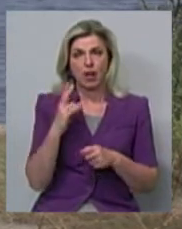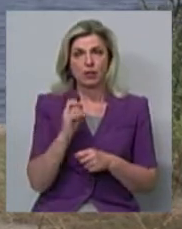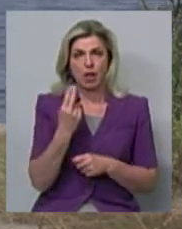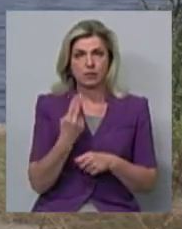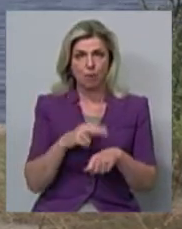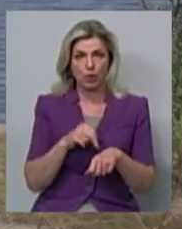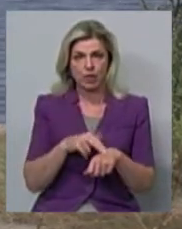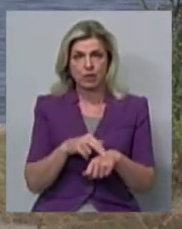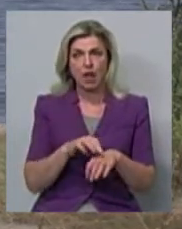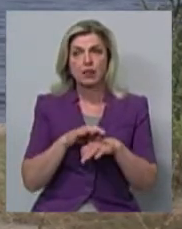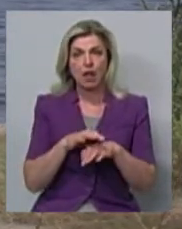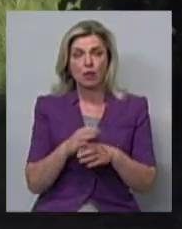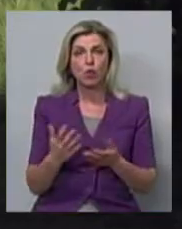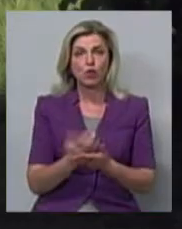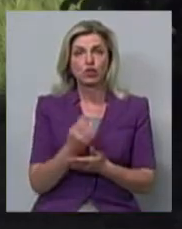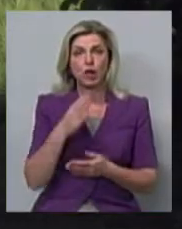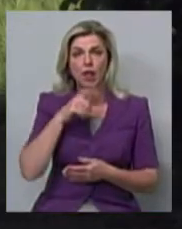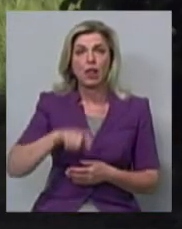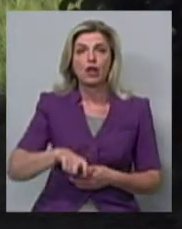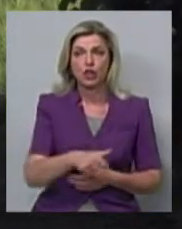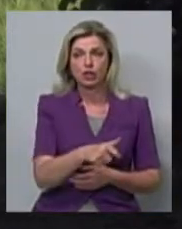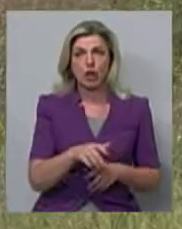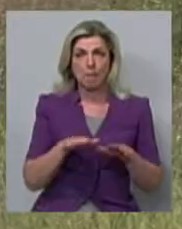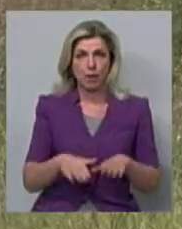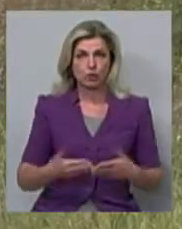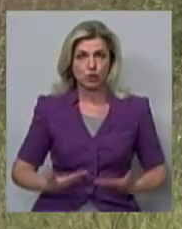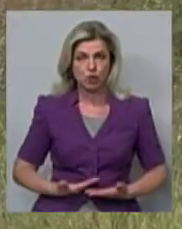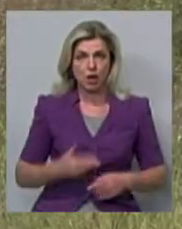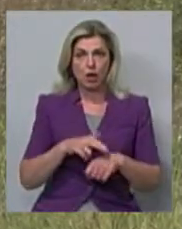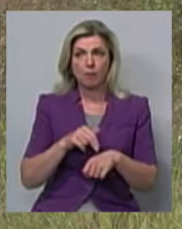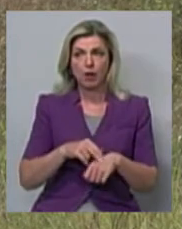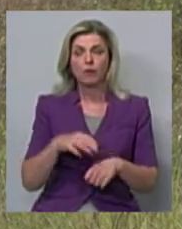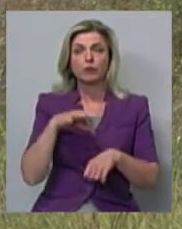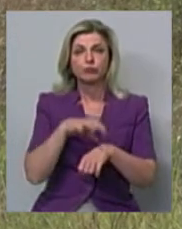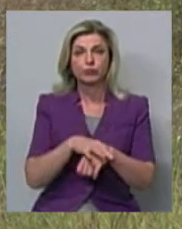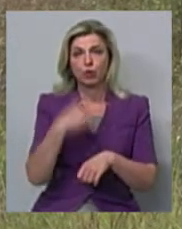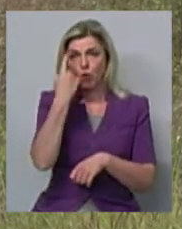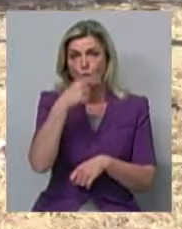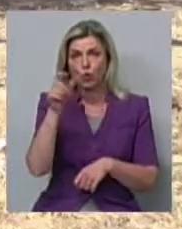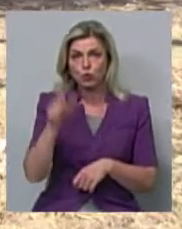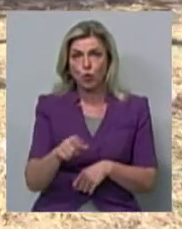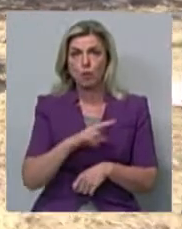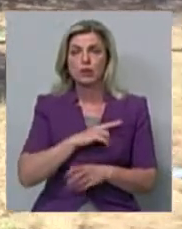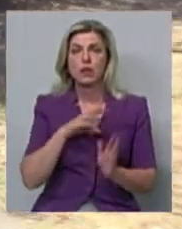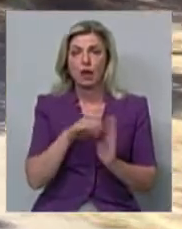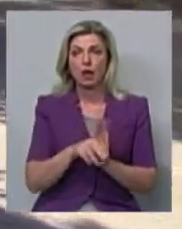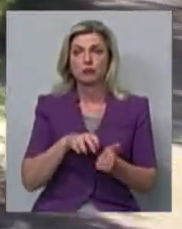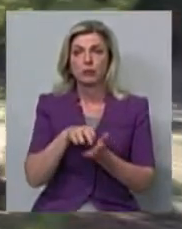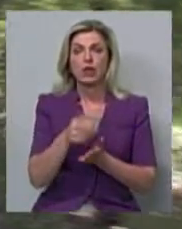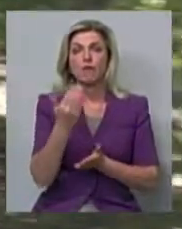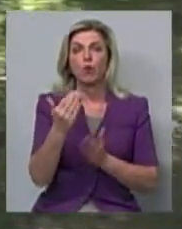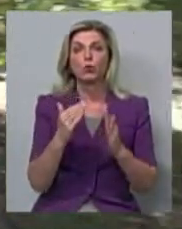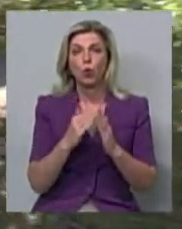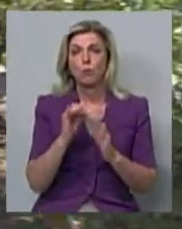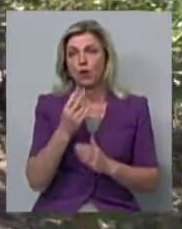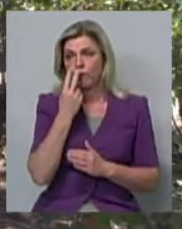чоловіка знайшли на березі річки місцеві жителі. Поліцейські, встановивши особу загиблого, прийшли до його домоволодіння, де побачили